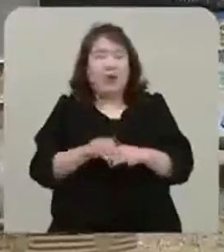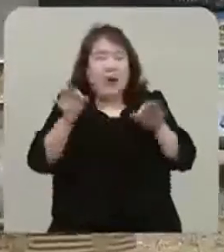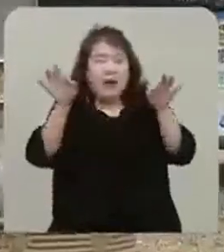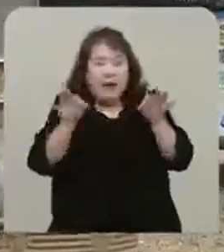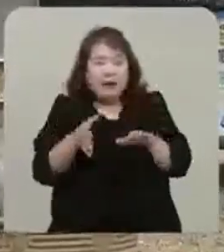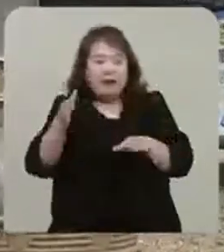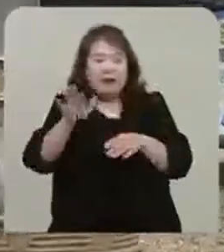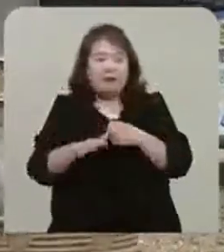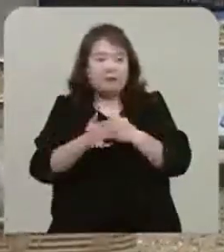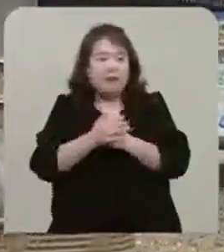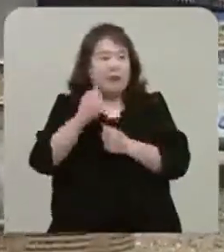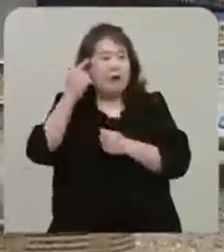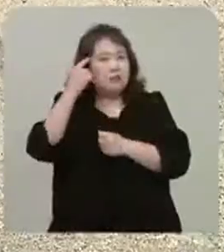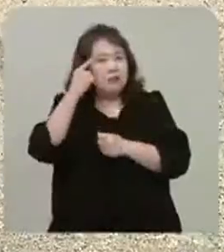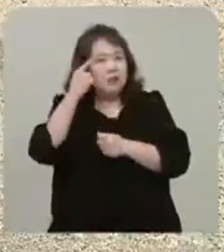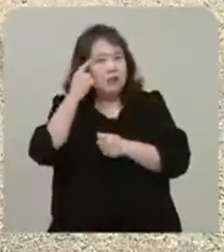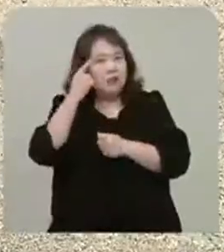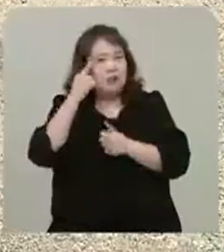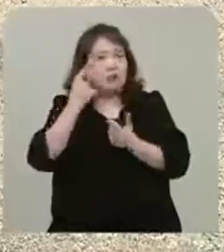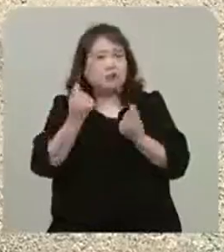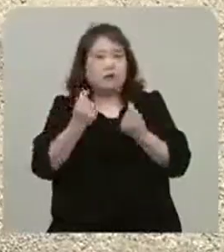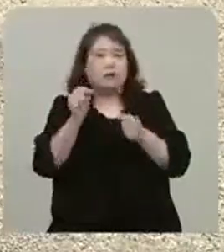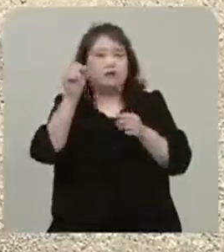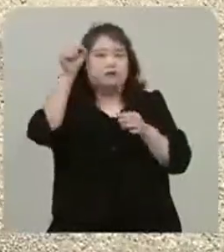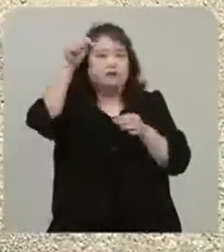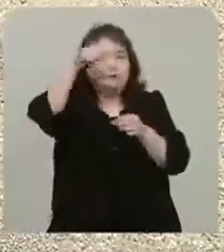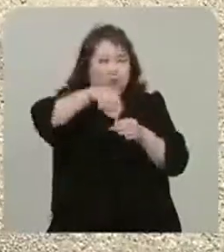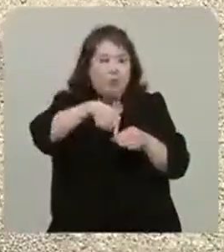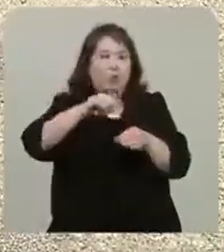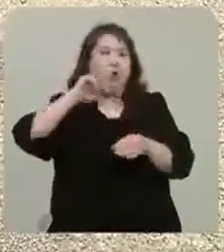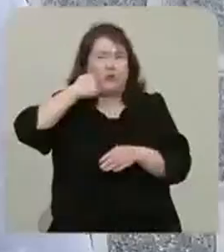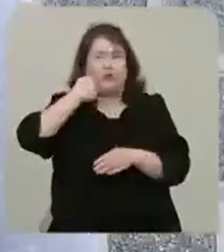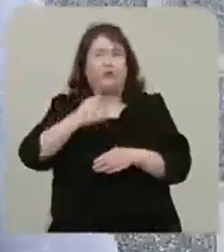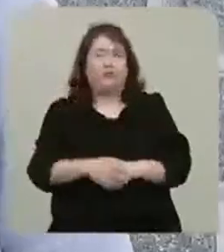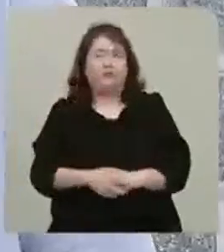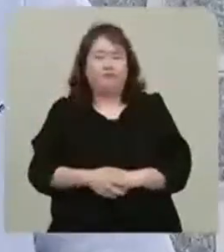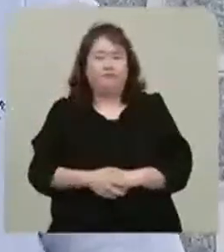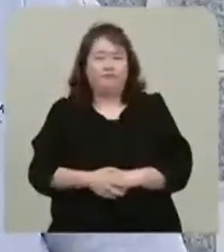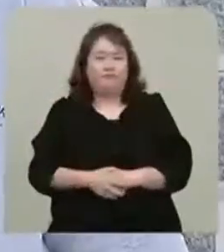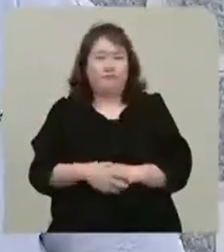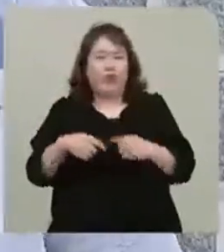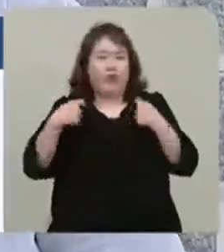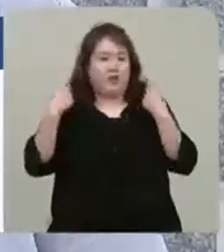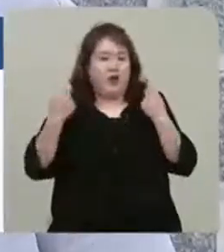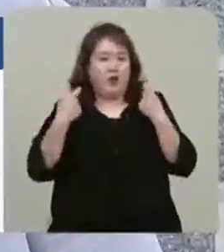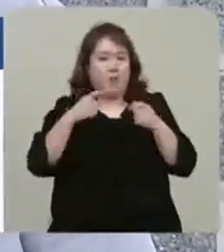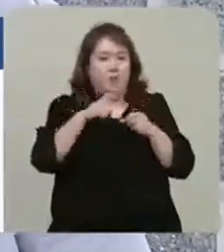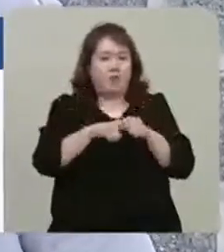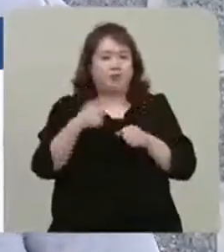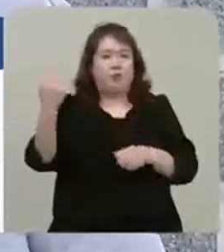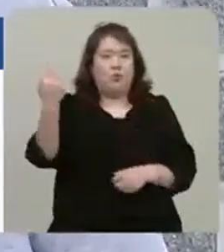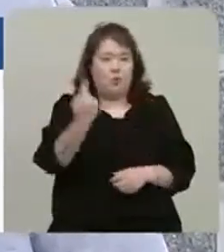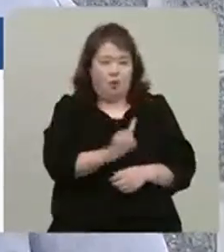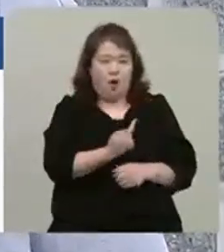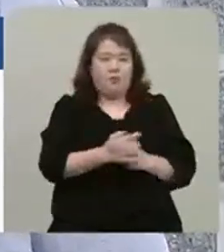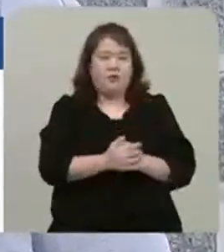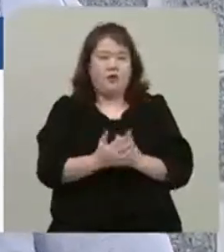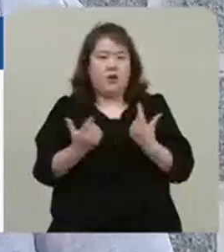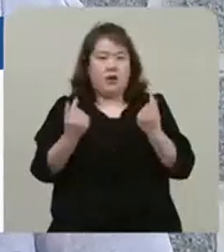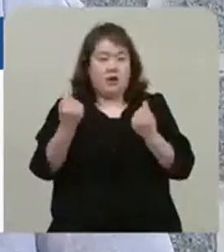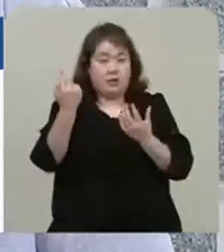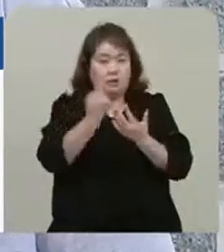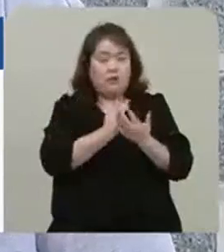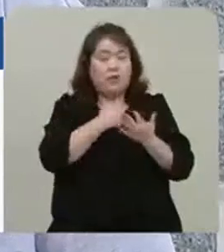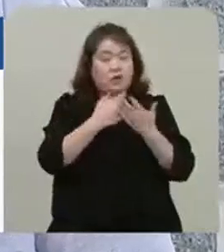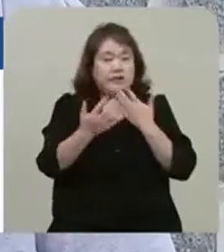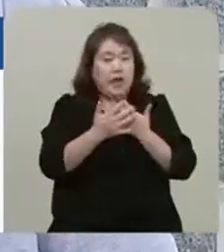단순하지만 생각만큼 점수를 내는 게 쉽지 않아 애를 먹습니다. 여행하러 이렇게 같이 온 거고 같이 오니까